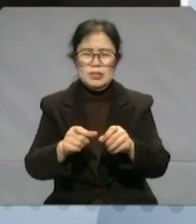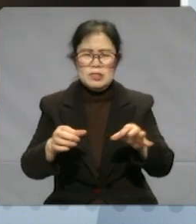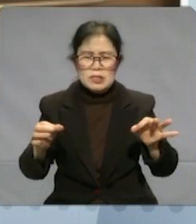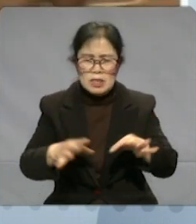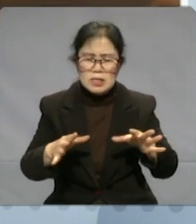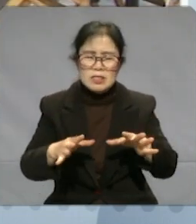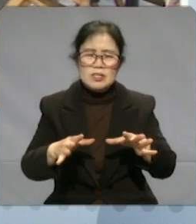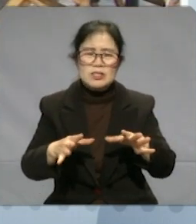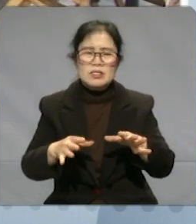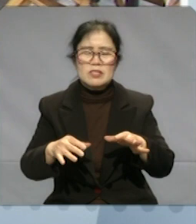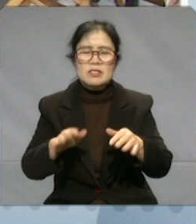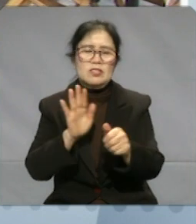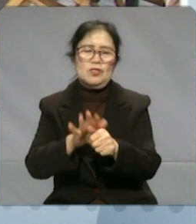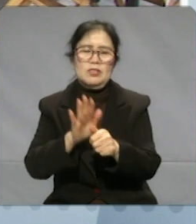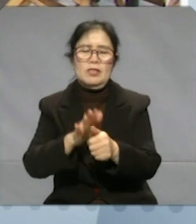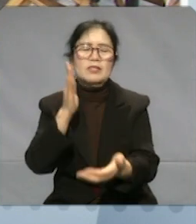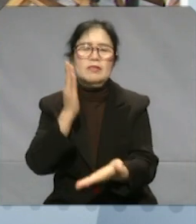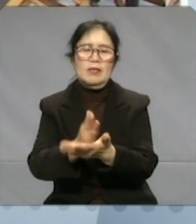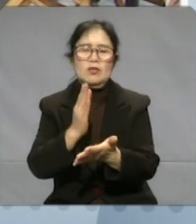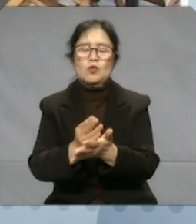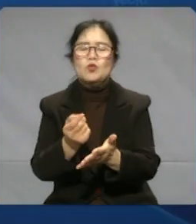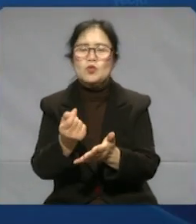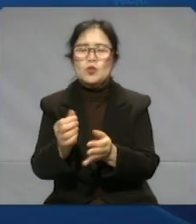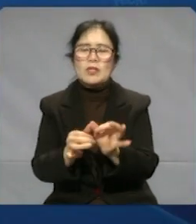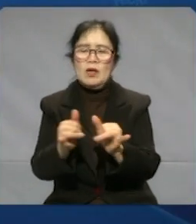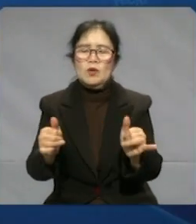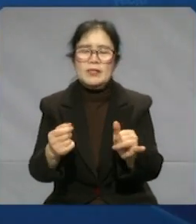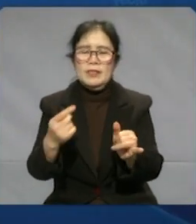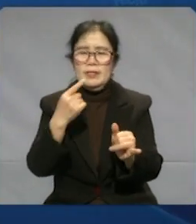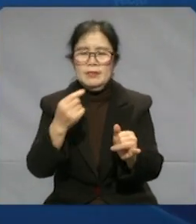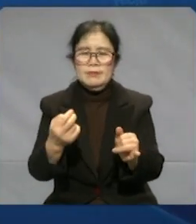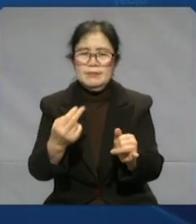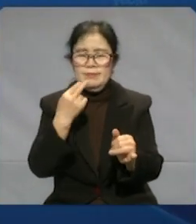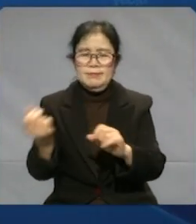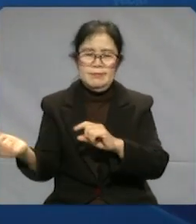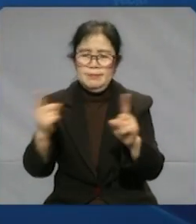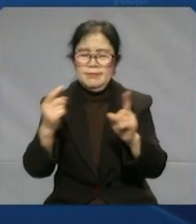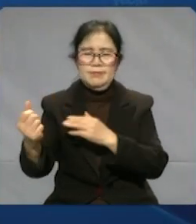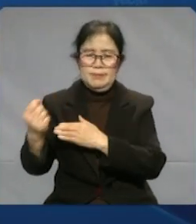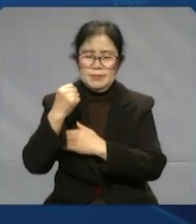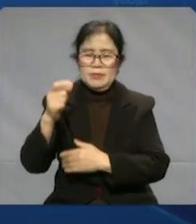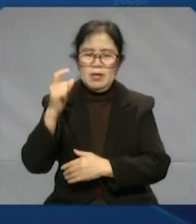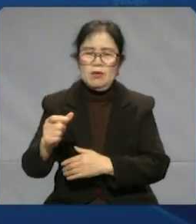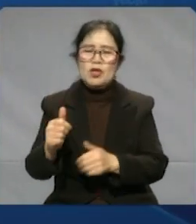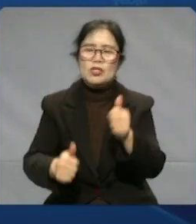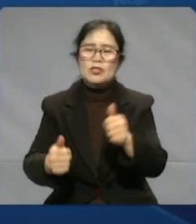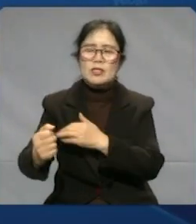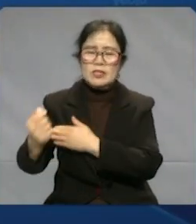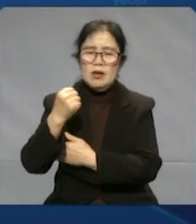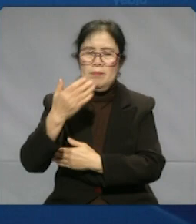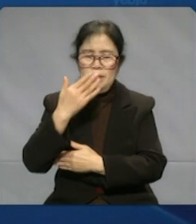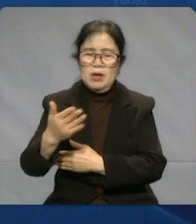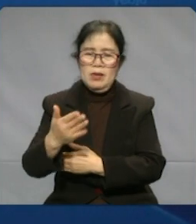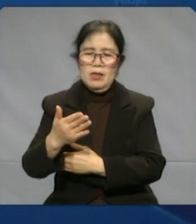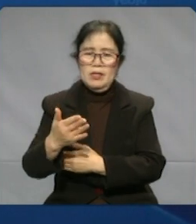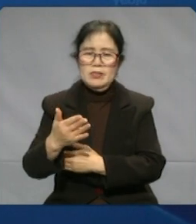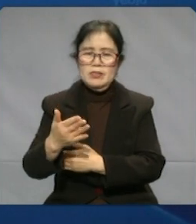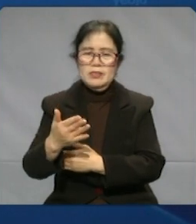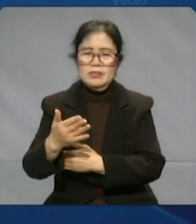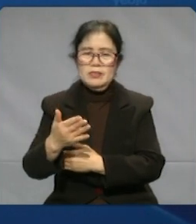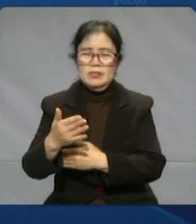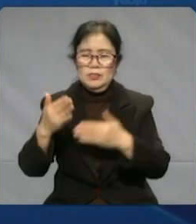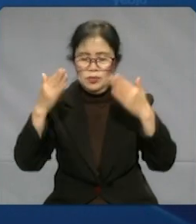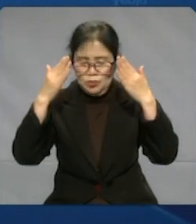정책에서 벗어나서 소상공인이 자생력을 강화하고 경쟁력을 갖출 수 있는 그런 역량 강화에 초점을